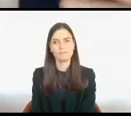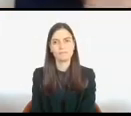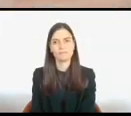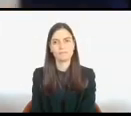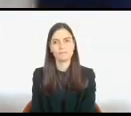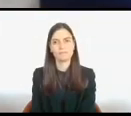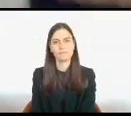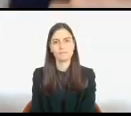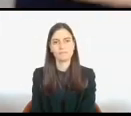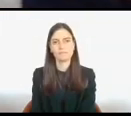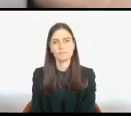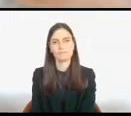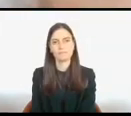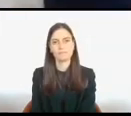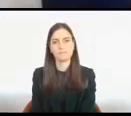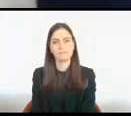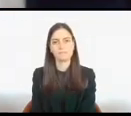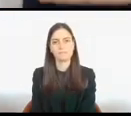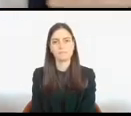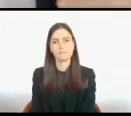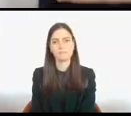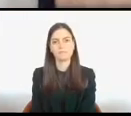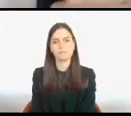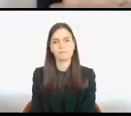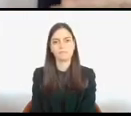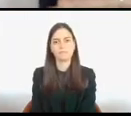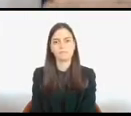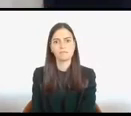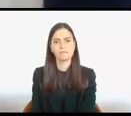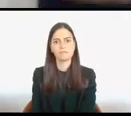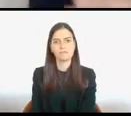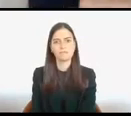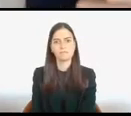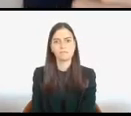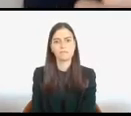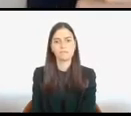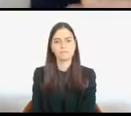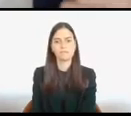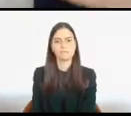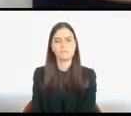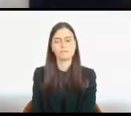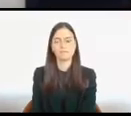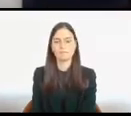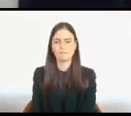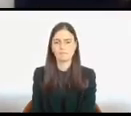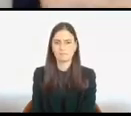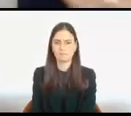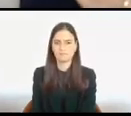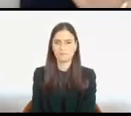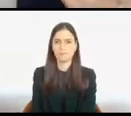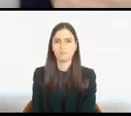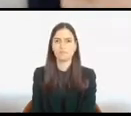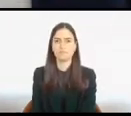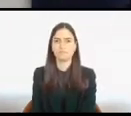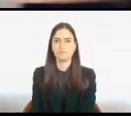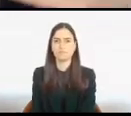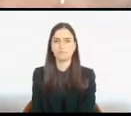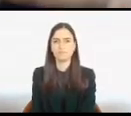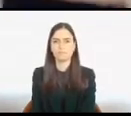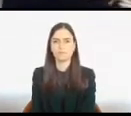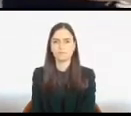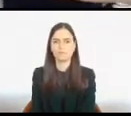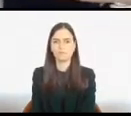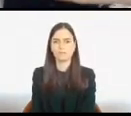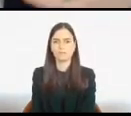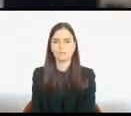non salariés, peu importe. Troisième règle, enfin, le rachat peut prendre deux formes différentes. Ce